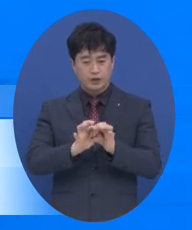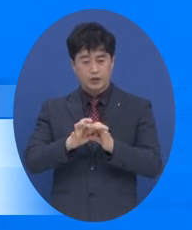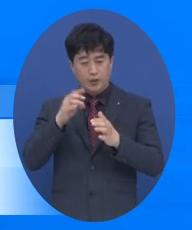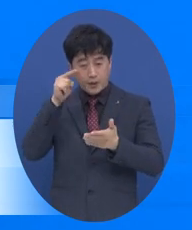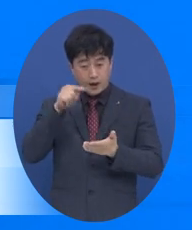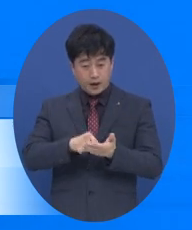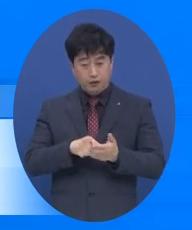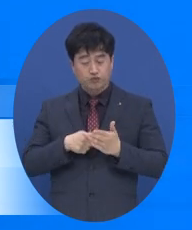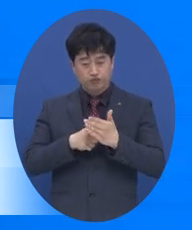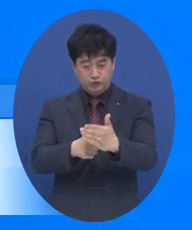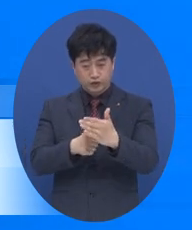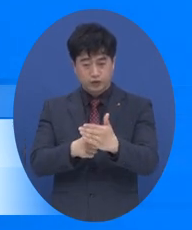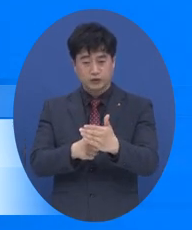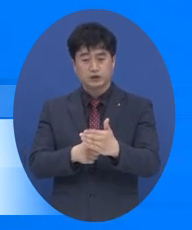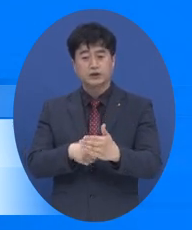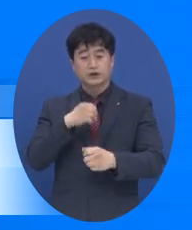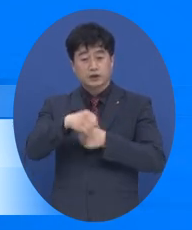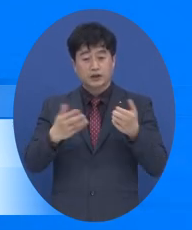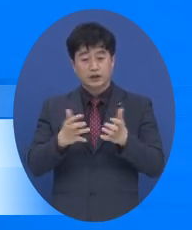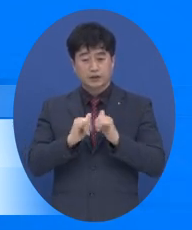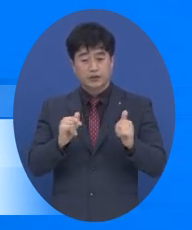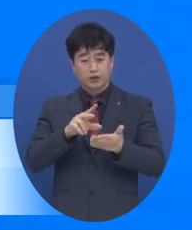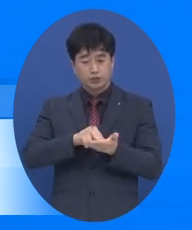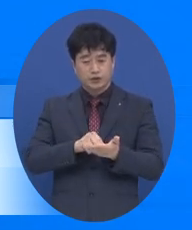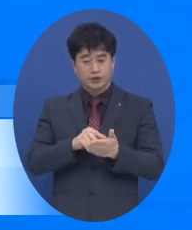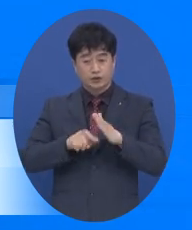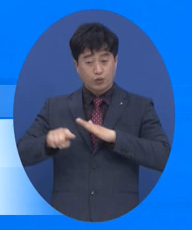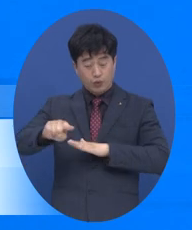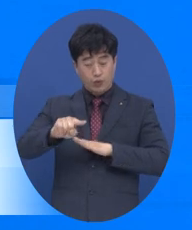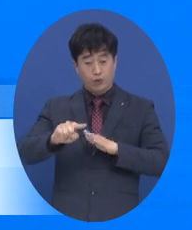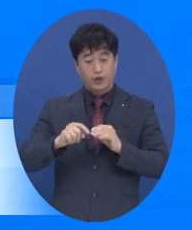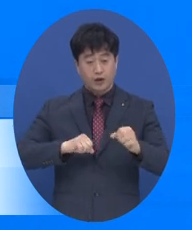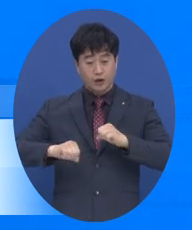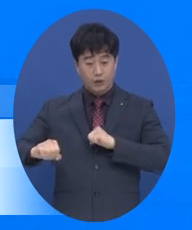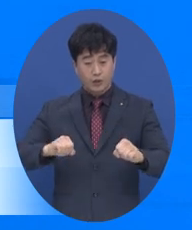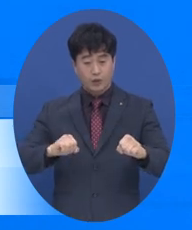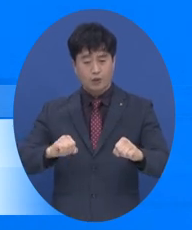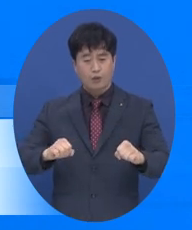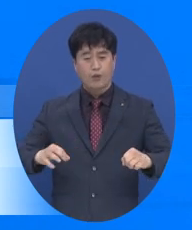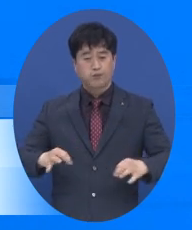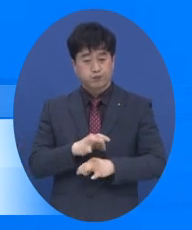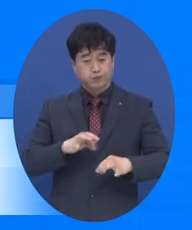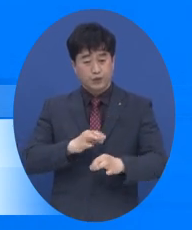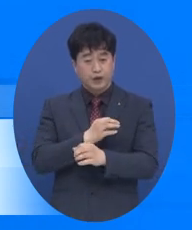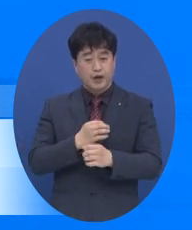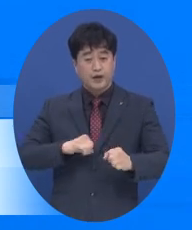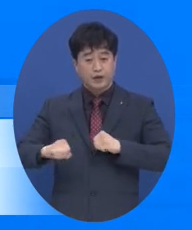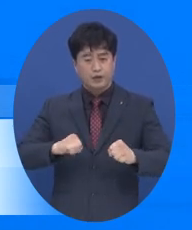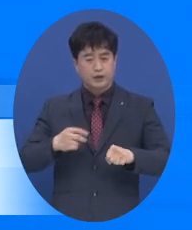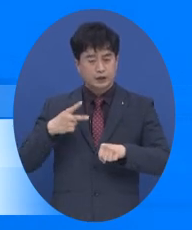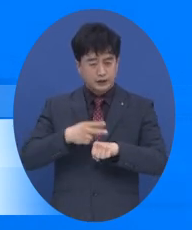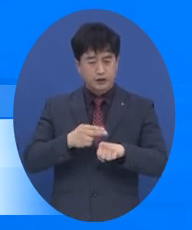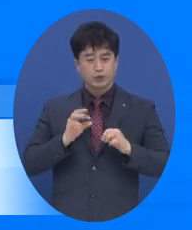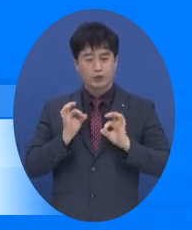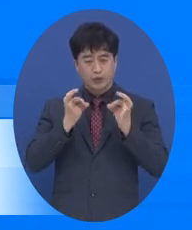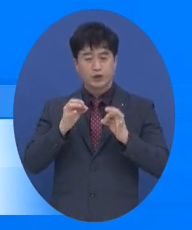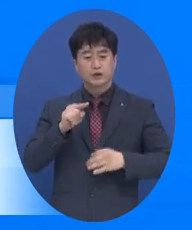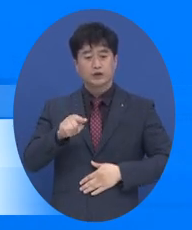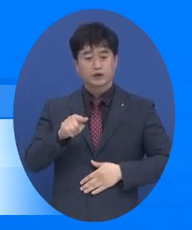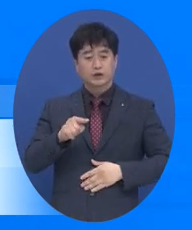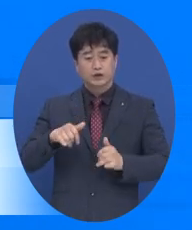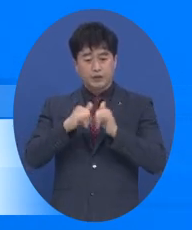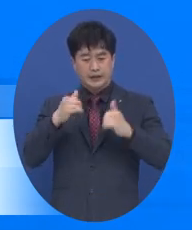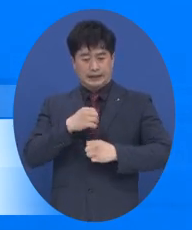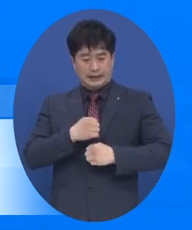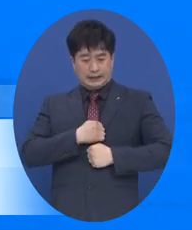추진하고 풀 애써 문제의 선도적으로 대처하여 불공정 행위가 근절될 수 있도록 노력하겠습니다 이들이 사회적